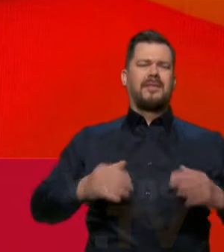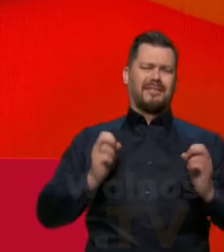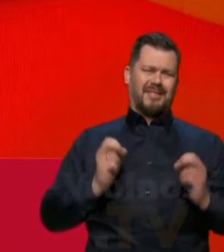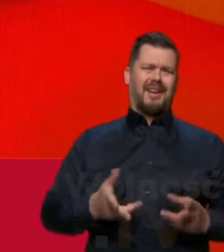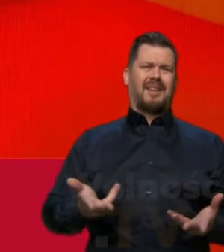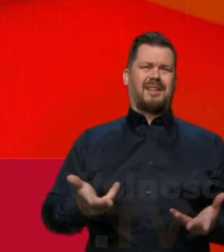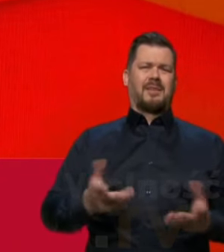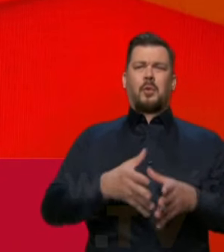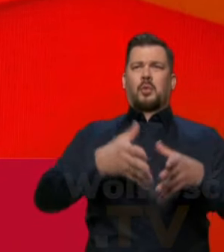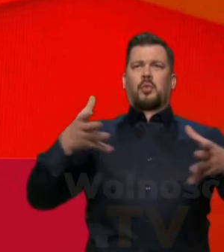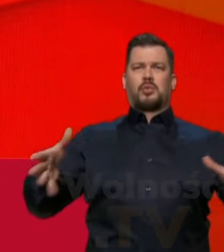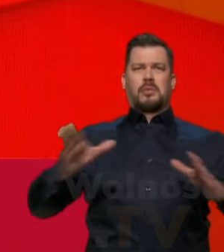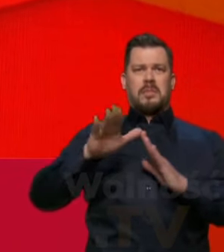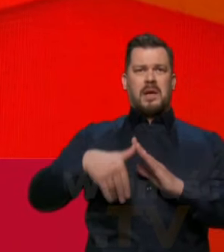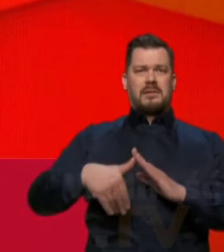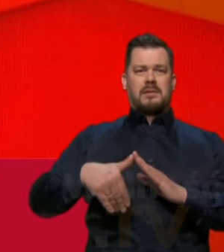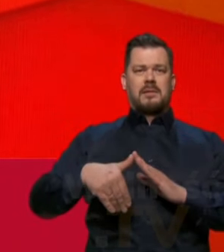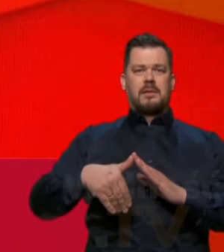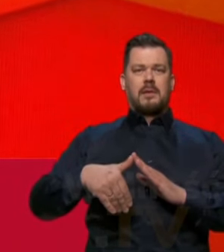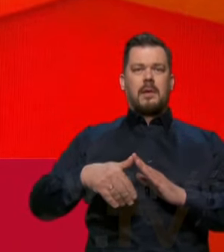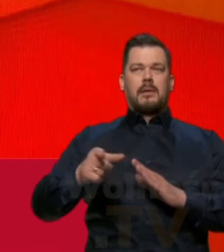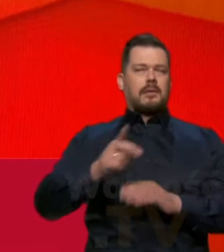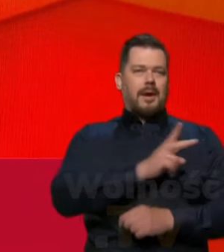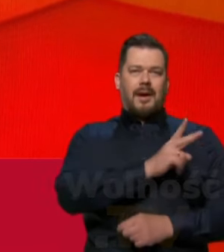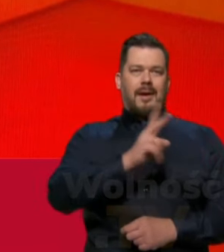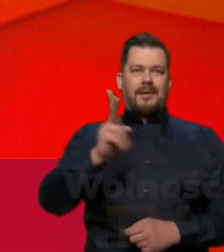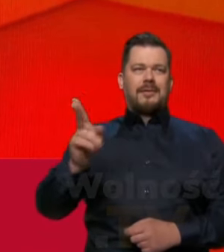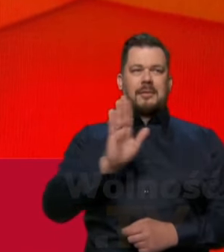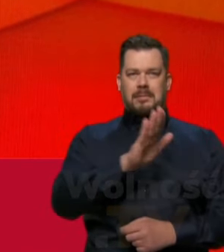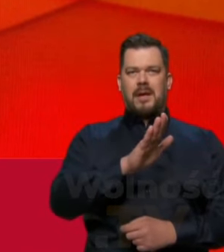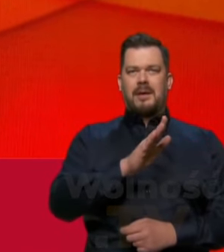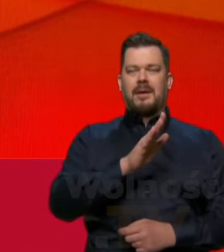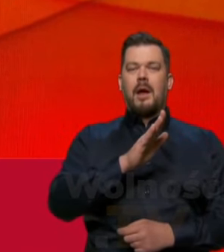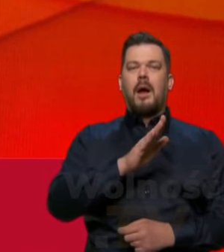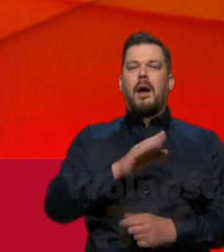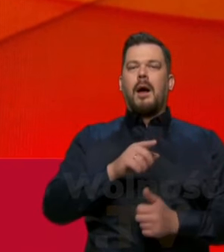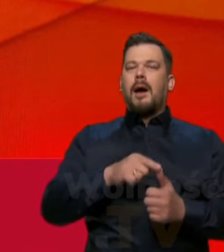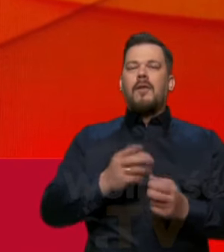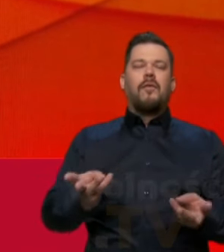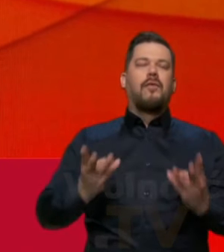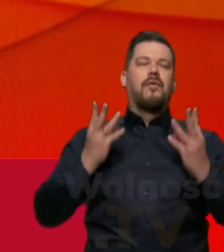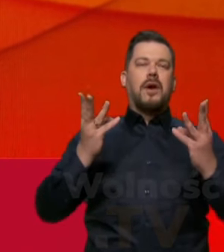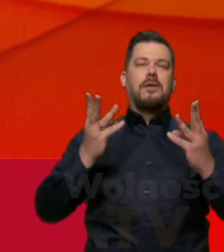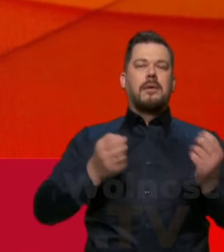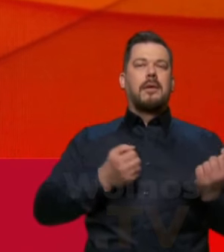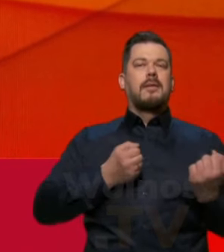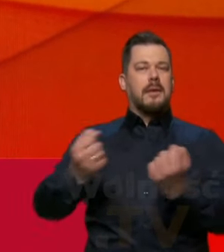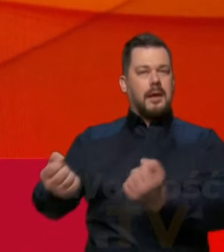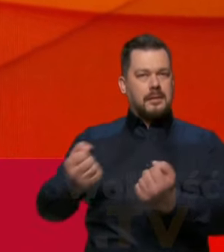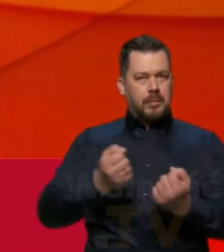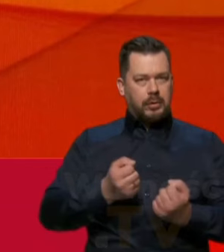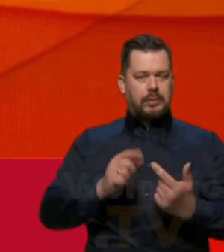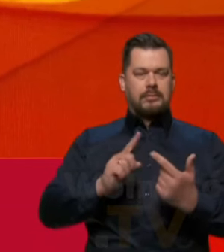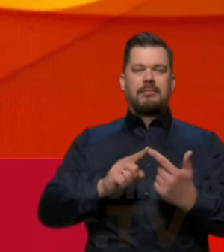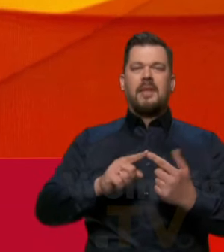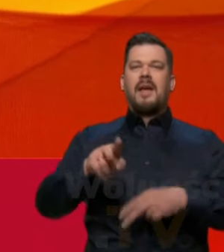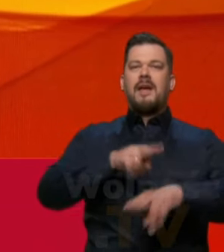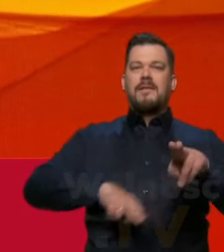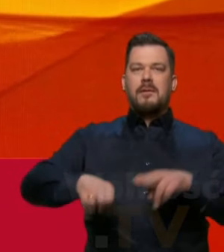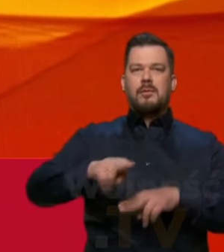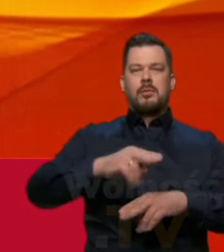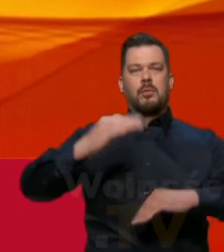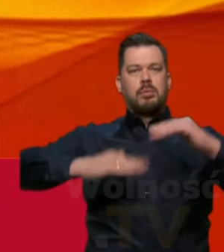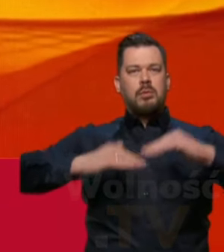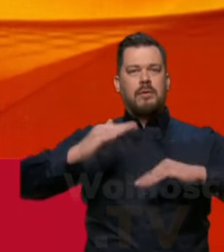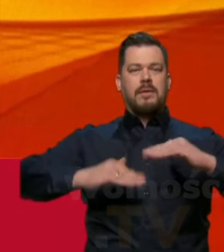jak duże miasta mające w strukturze kompetencje powiatów, ale dużo ważniejsze jest transport, wydatki na infrastrukturę